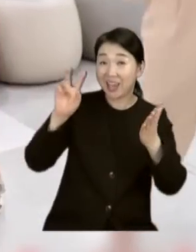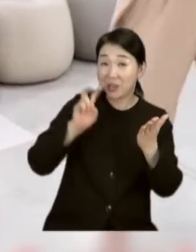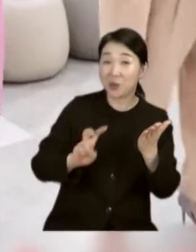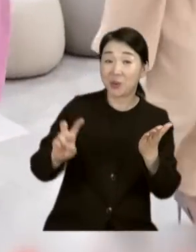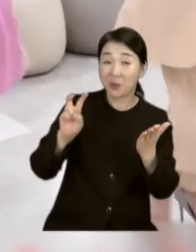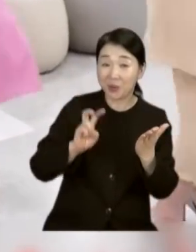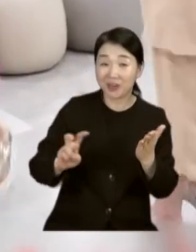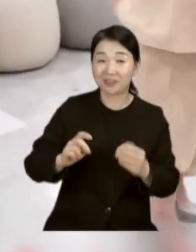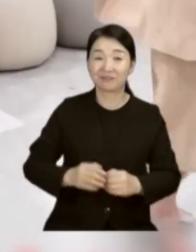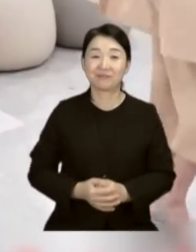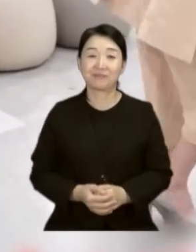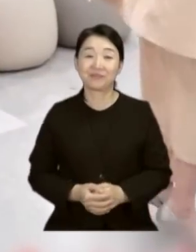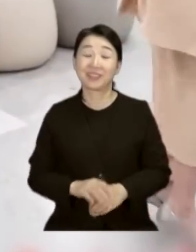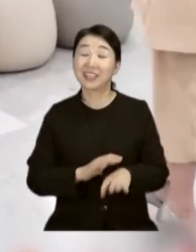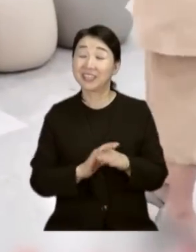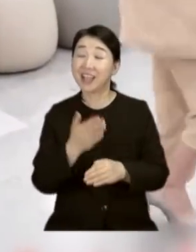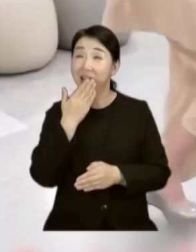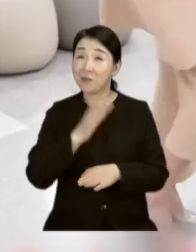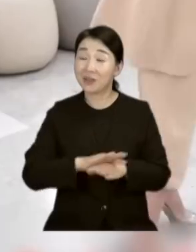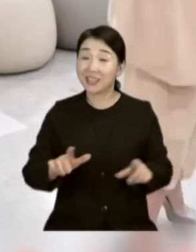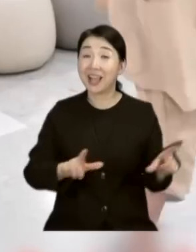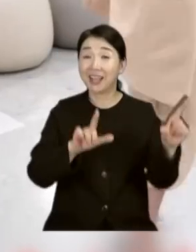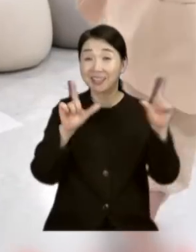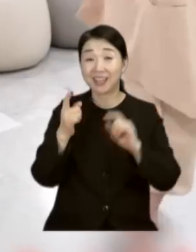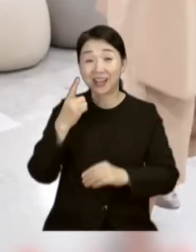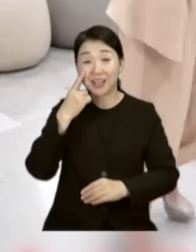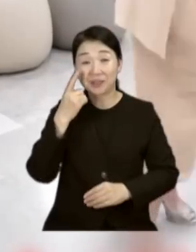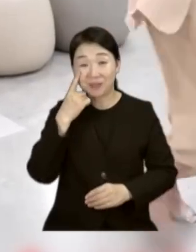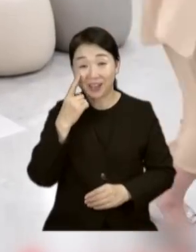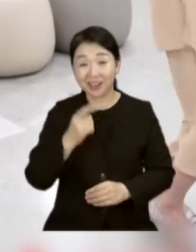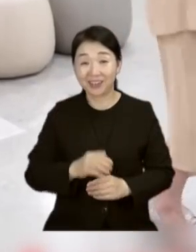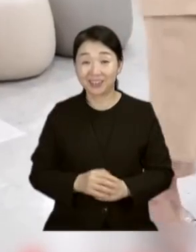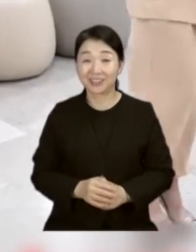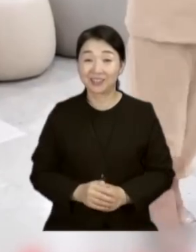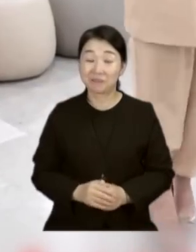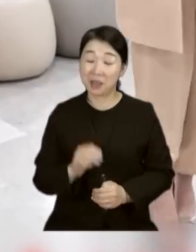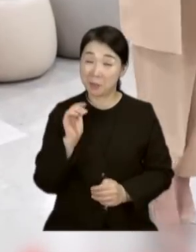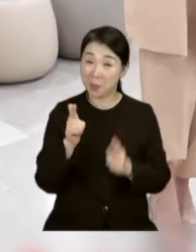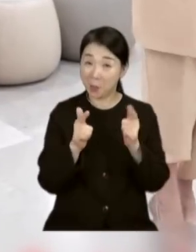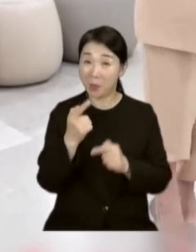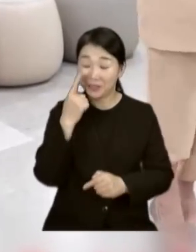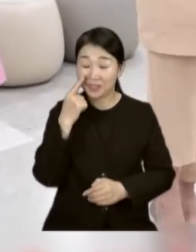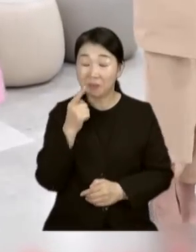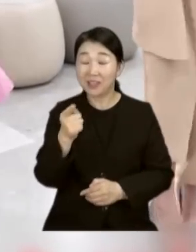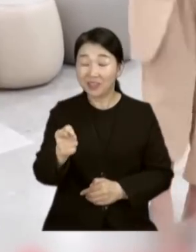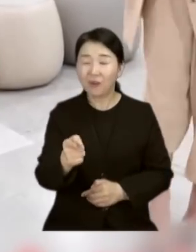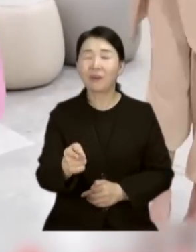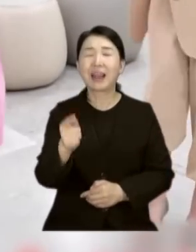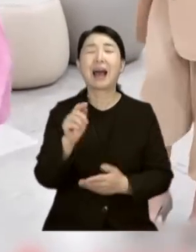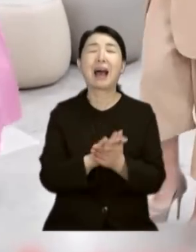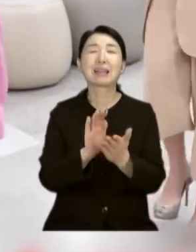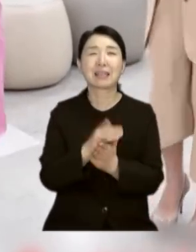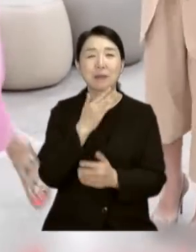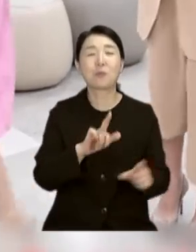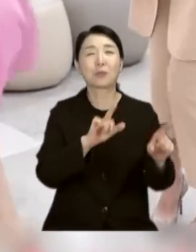게리롱 잘 먹고 잘 살아 약간 이렇게 아. 너나 잘 먹고 잘